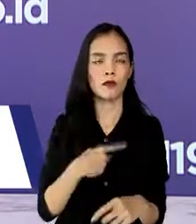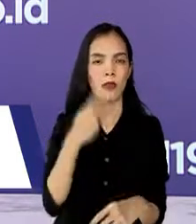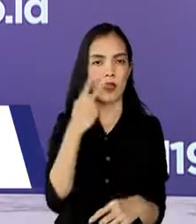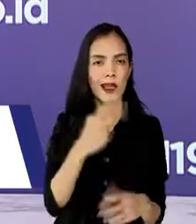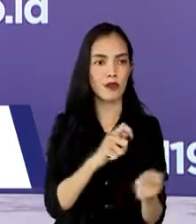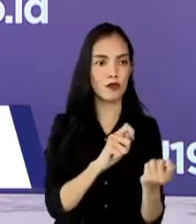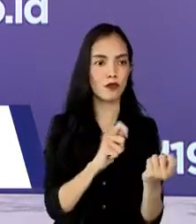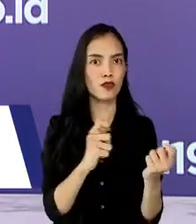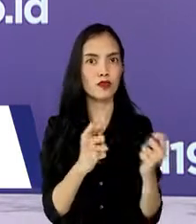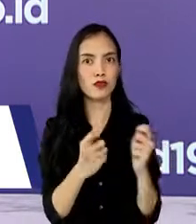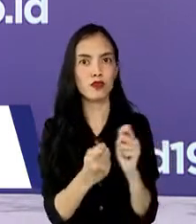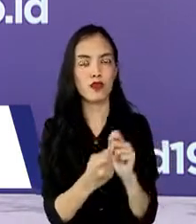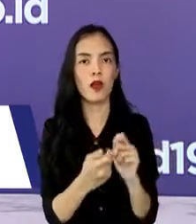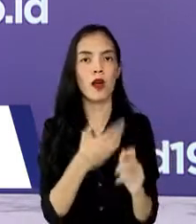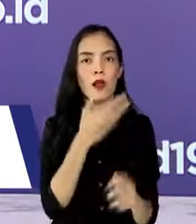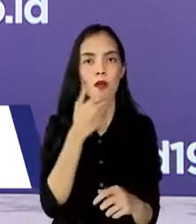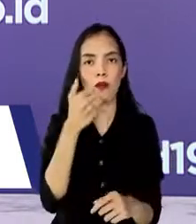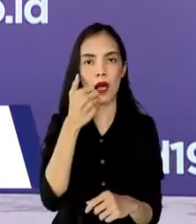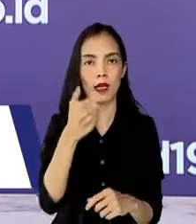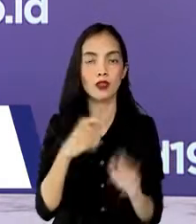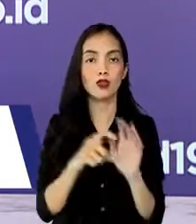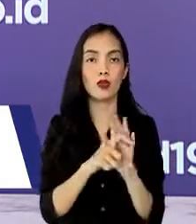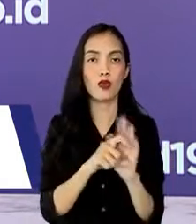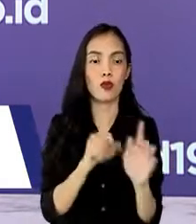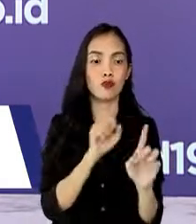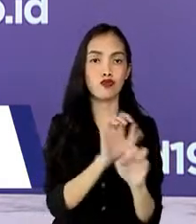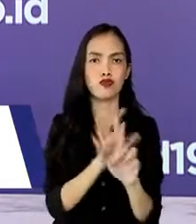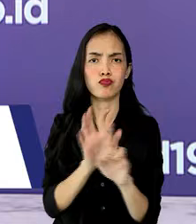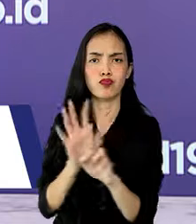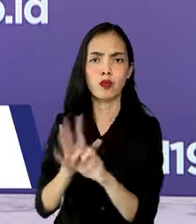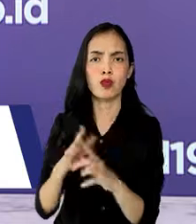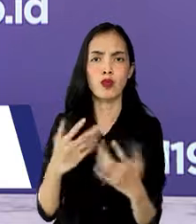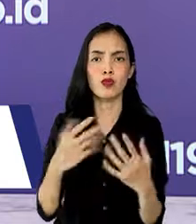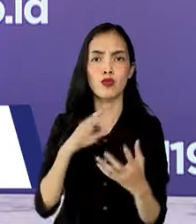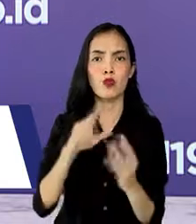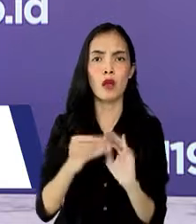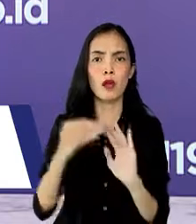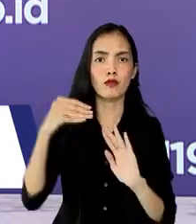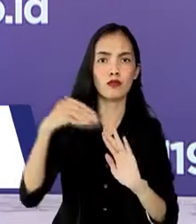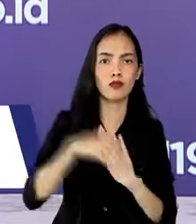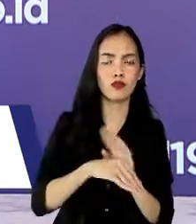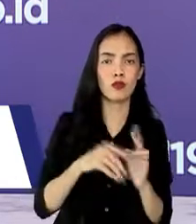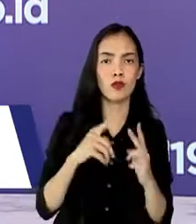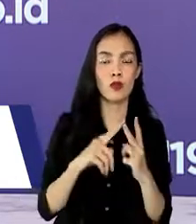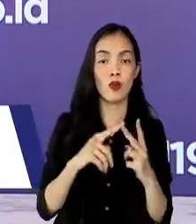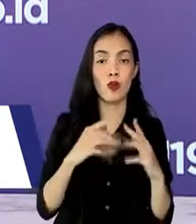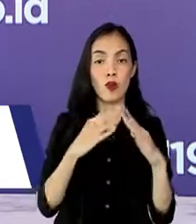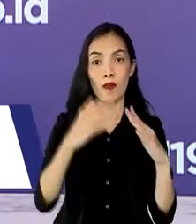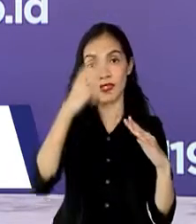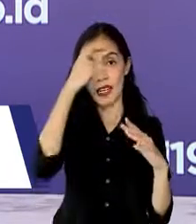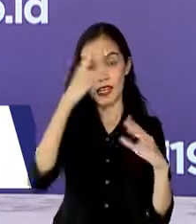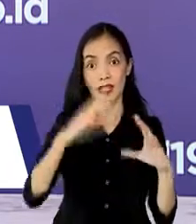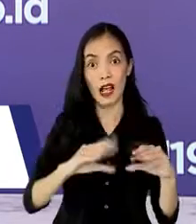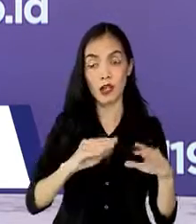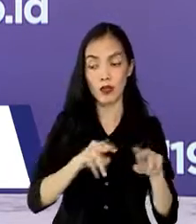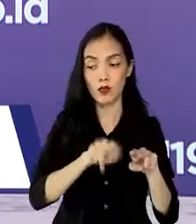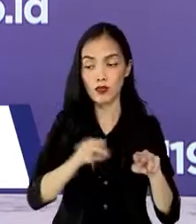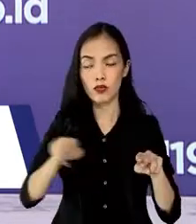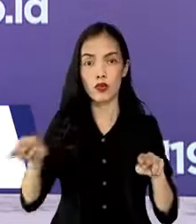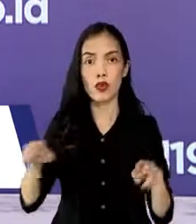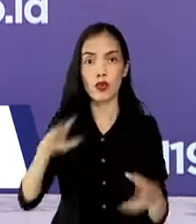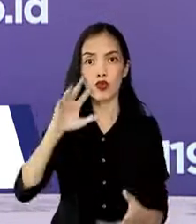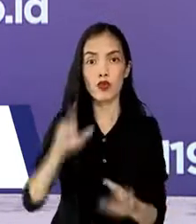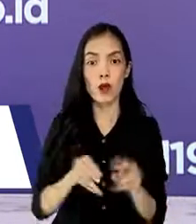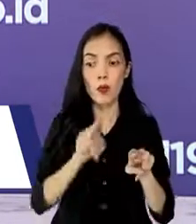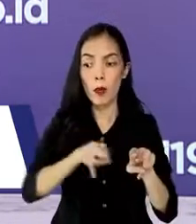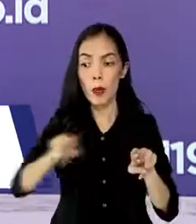dari berbagai indikator seperti penurunan jumlah kasus harian penurunan Beethoven ceresio dan